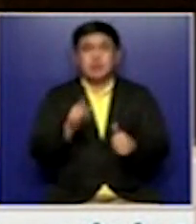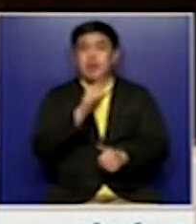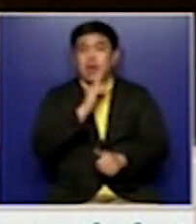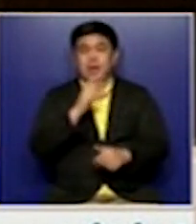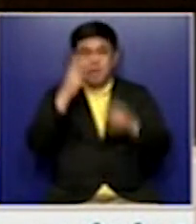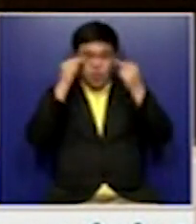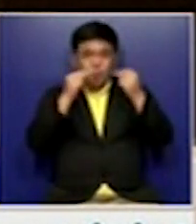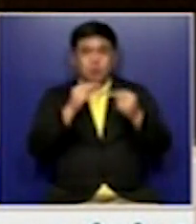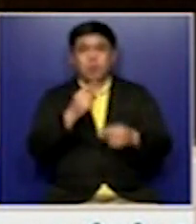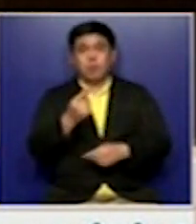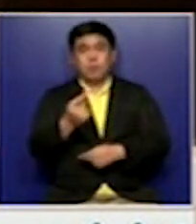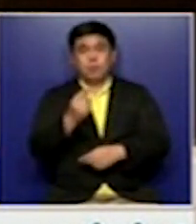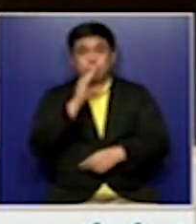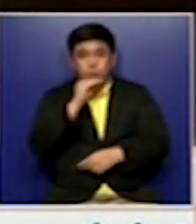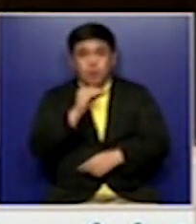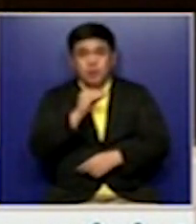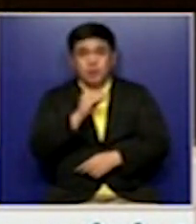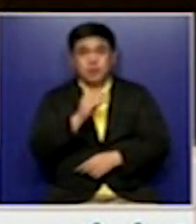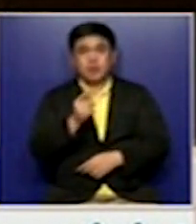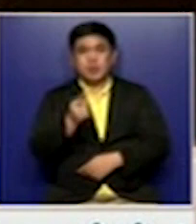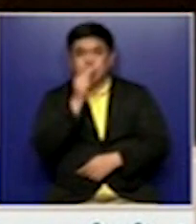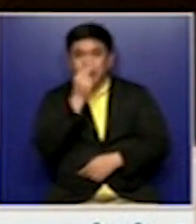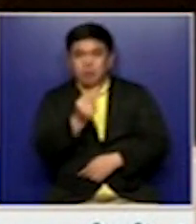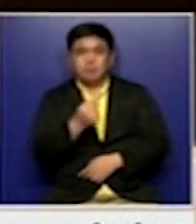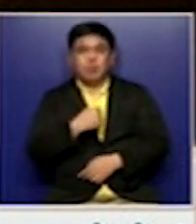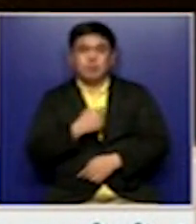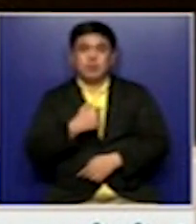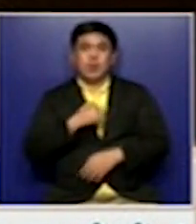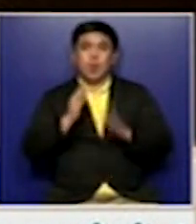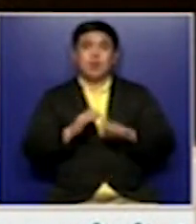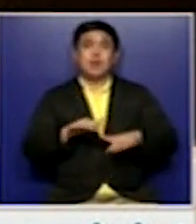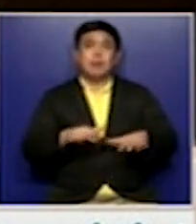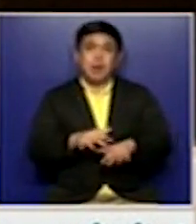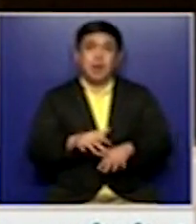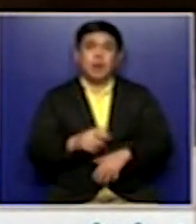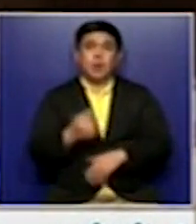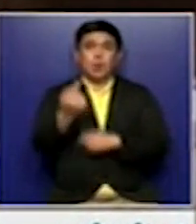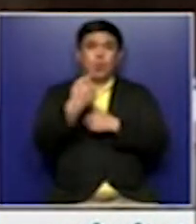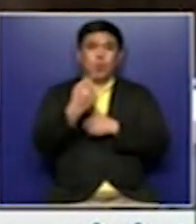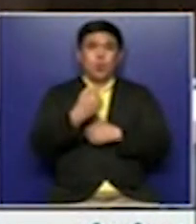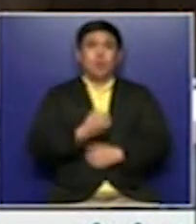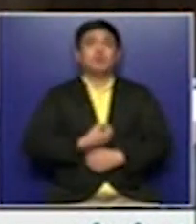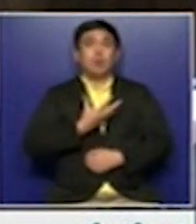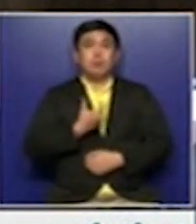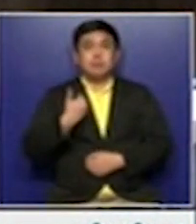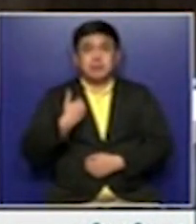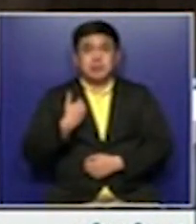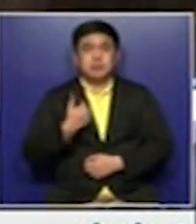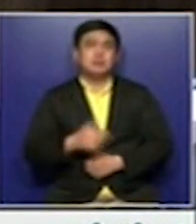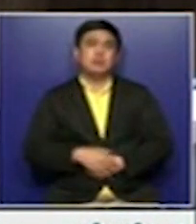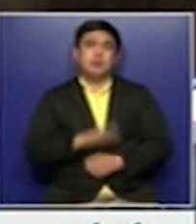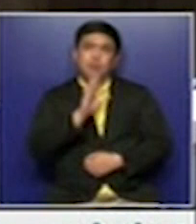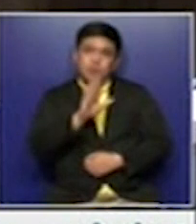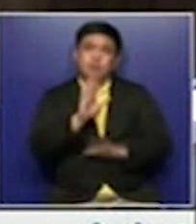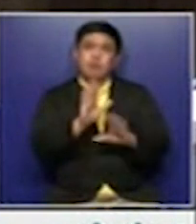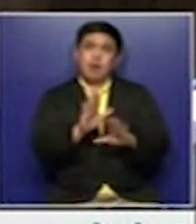รีพูดพาดพิงและหันมาทางพวกผมหลายครั้งพวกผมก็คนธรรมดานะครับโดนขู่มากๆก็ตกใจนะครับจะรบกวนท่านประธ